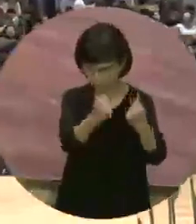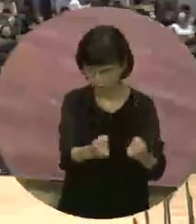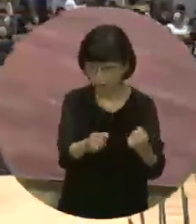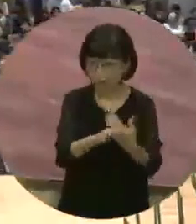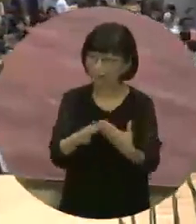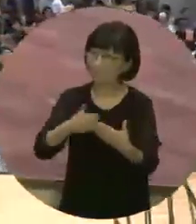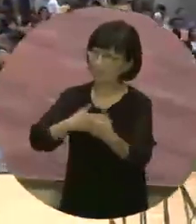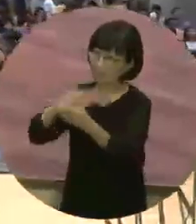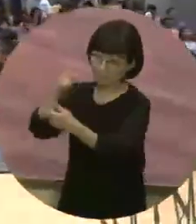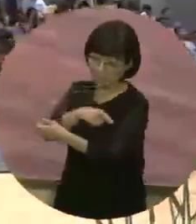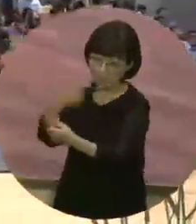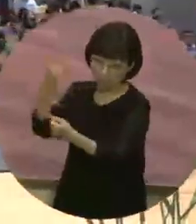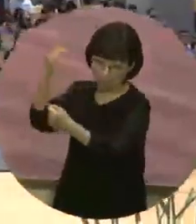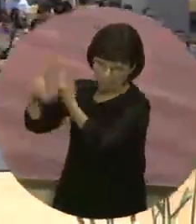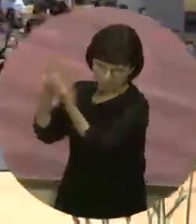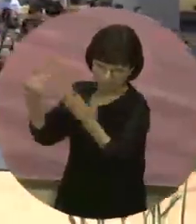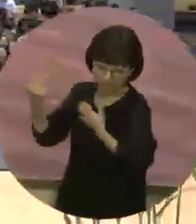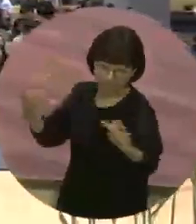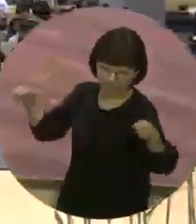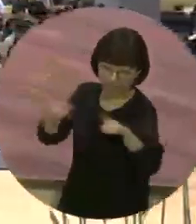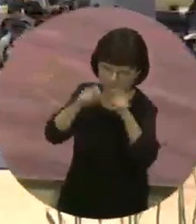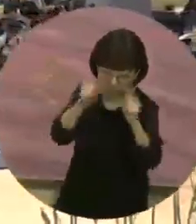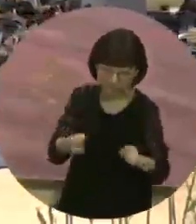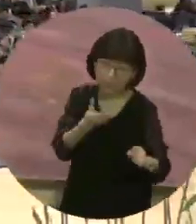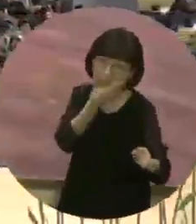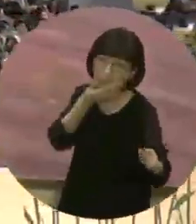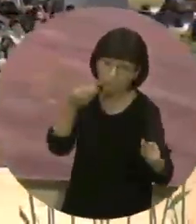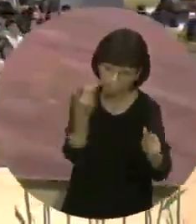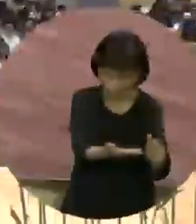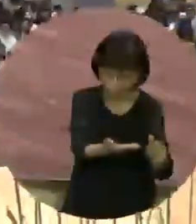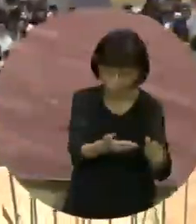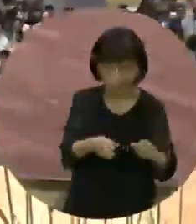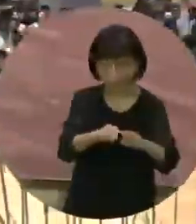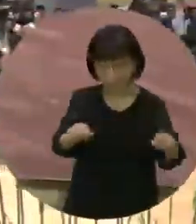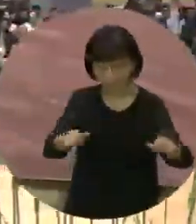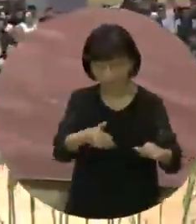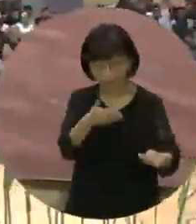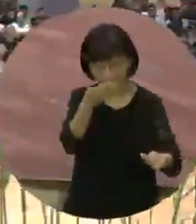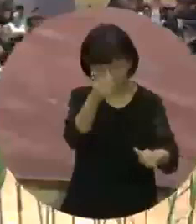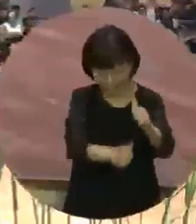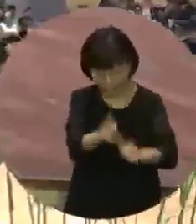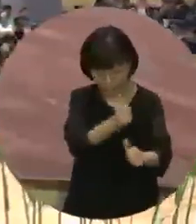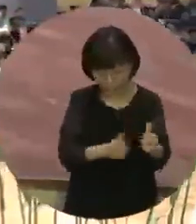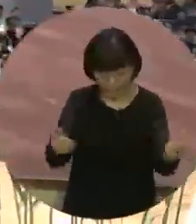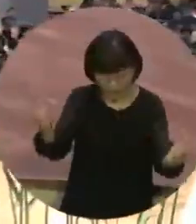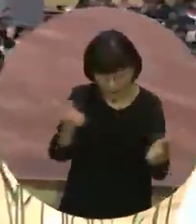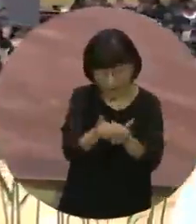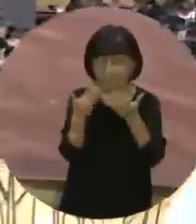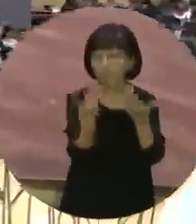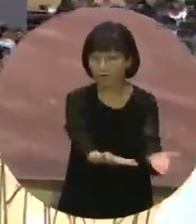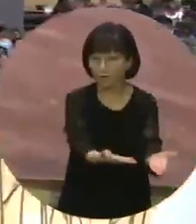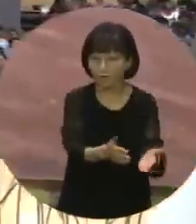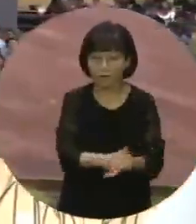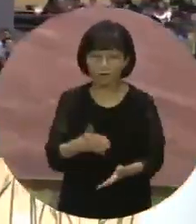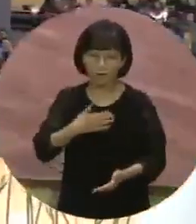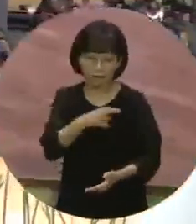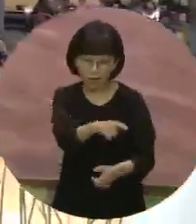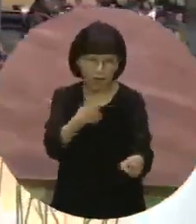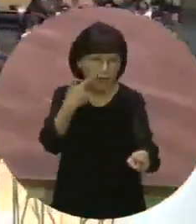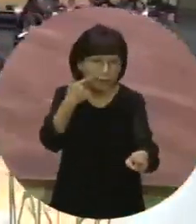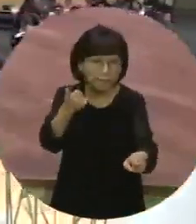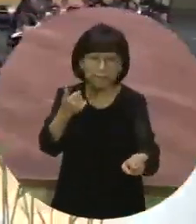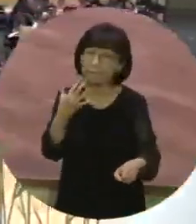함께 있어 내게 복을 주고 내가 이 모든 땅을 너와 너 자손에게 주리라. 내가 너 아버지 아브라함에게 맹세한